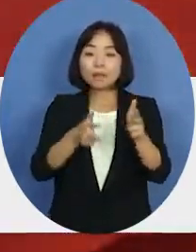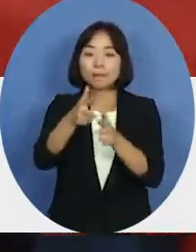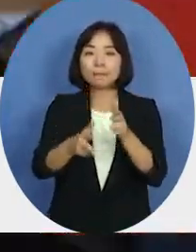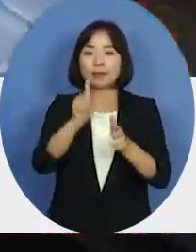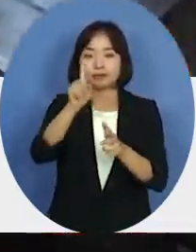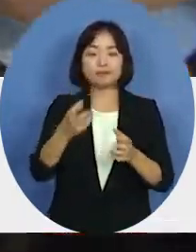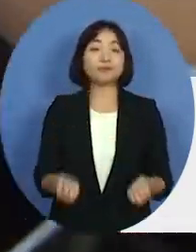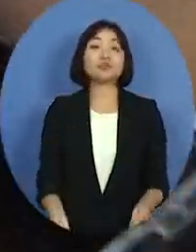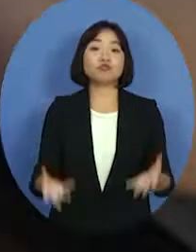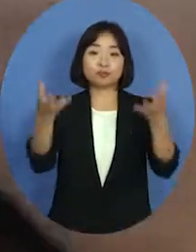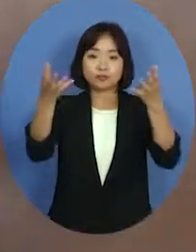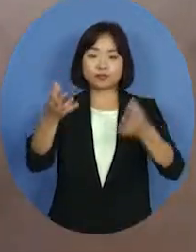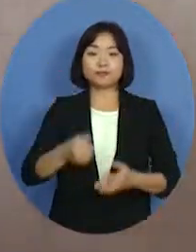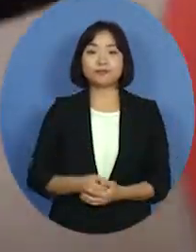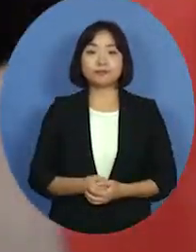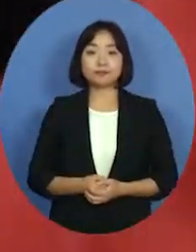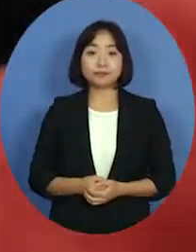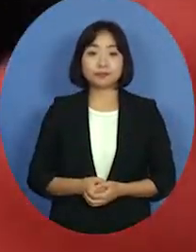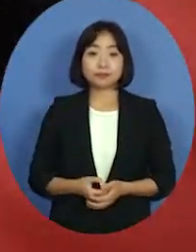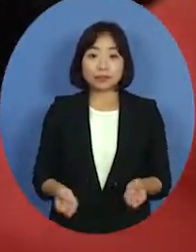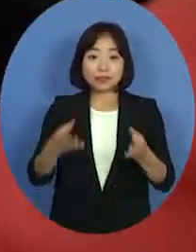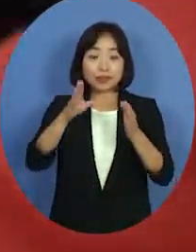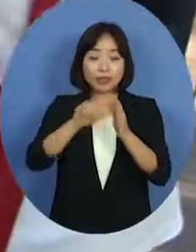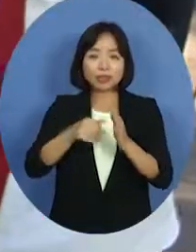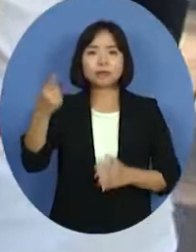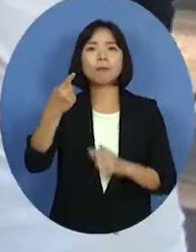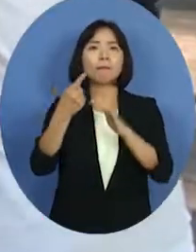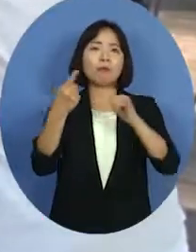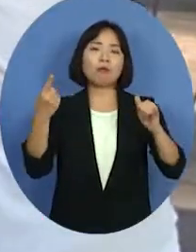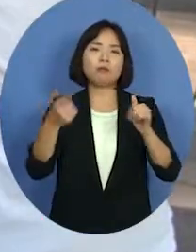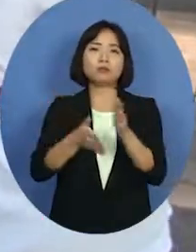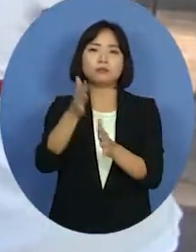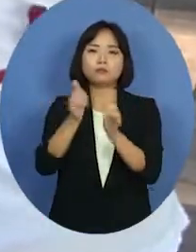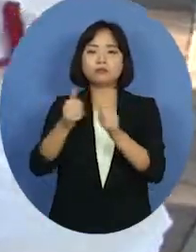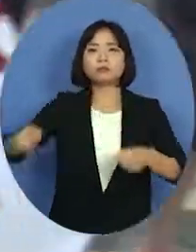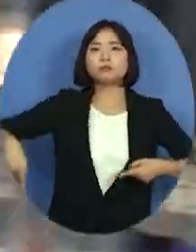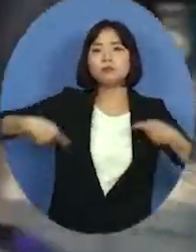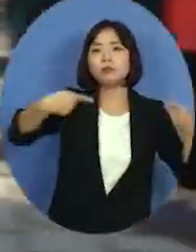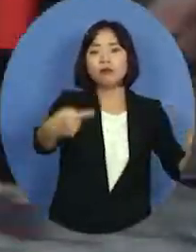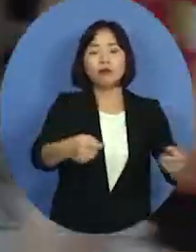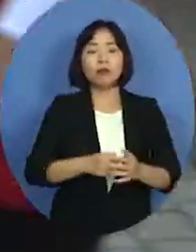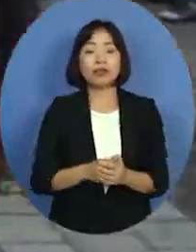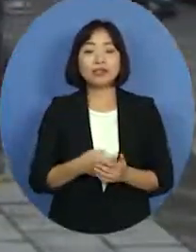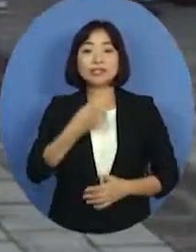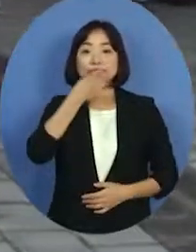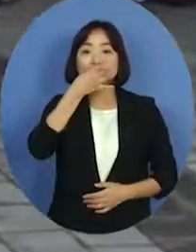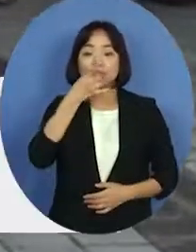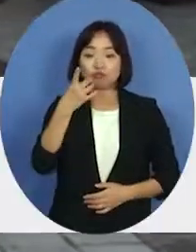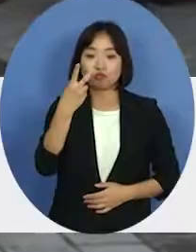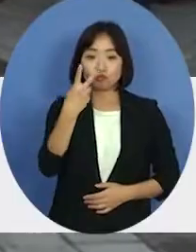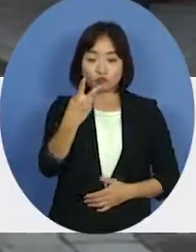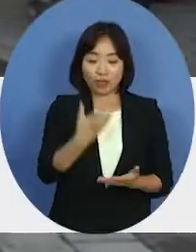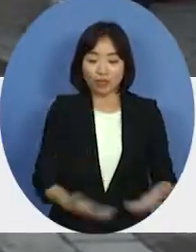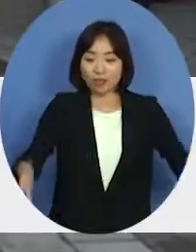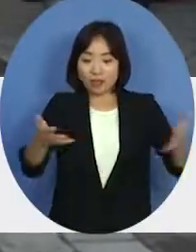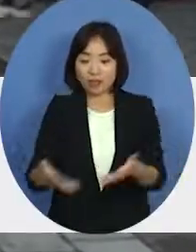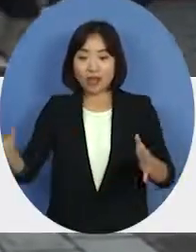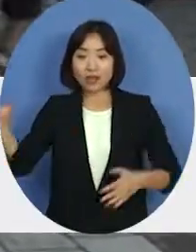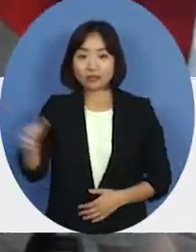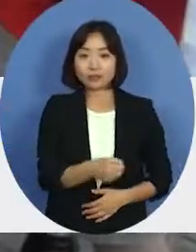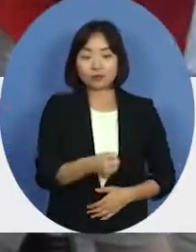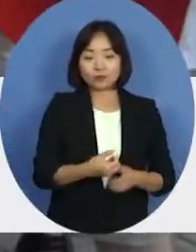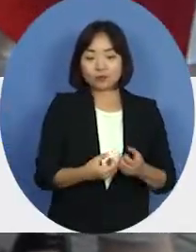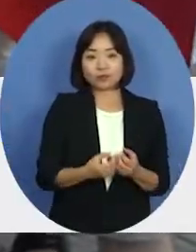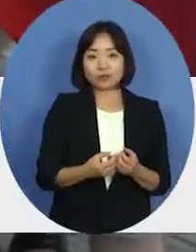축제가 열렸습니다. 이날 행사에는 천여 명의 시민들이 참여했고 쌀 두 가마로 만든 가래떡을 시민과